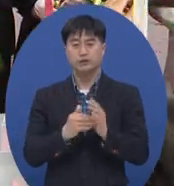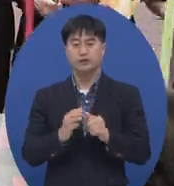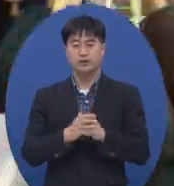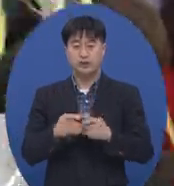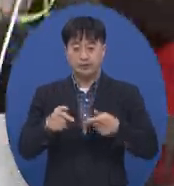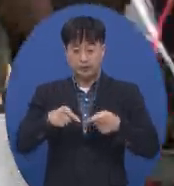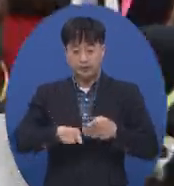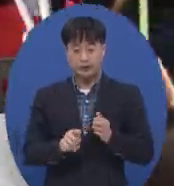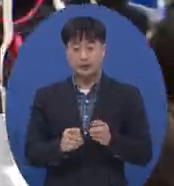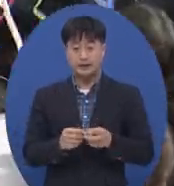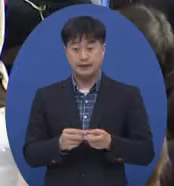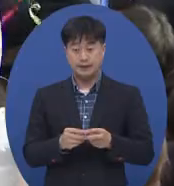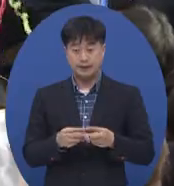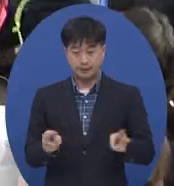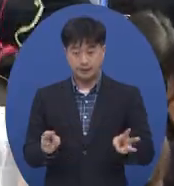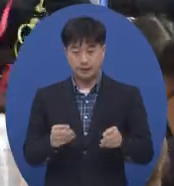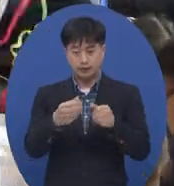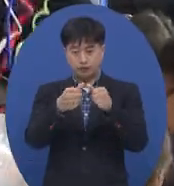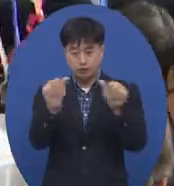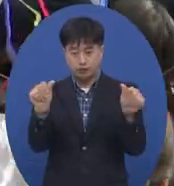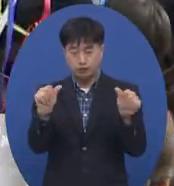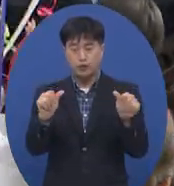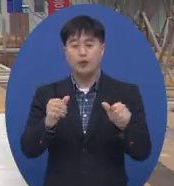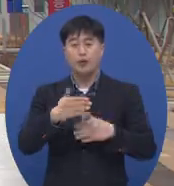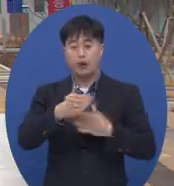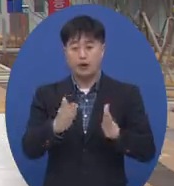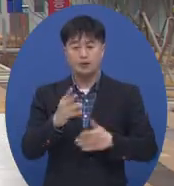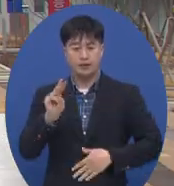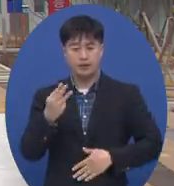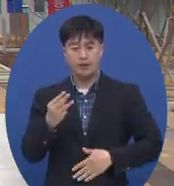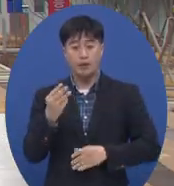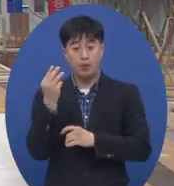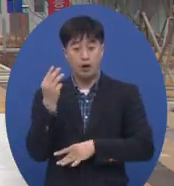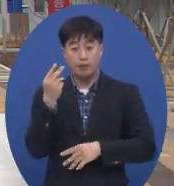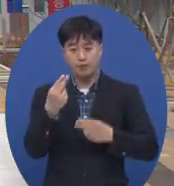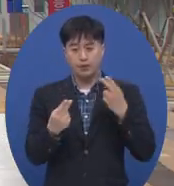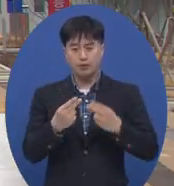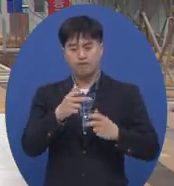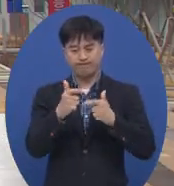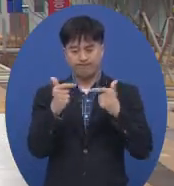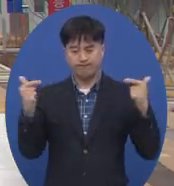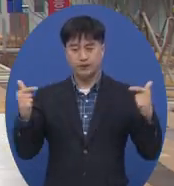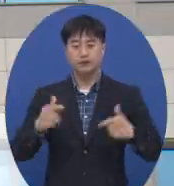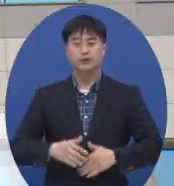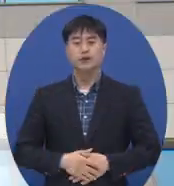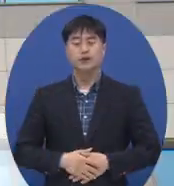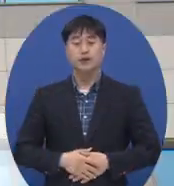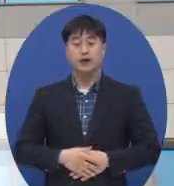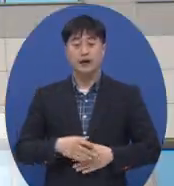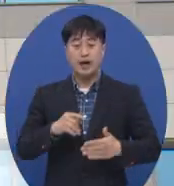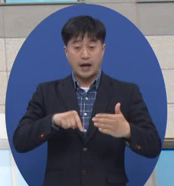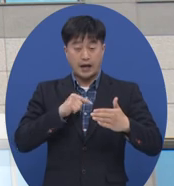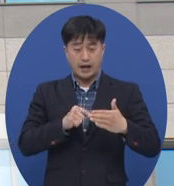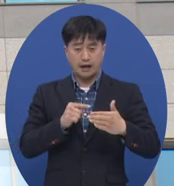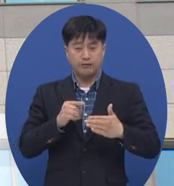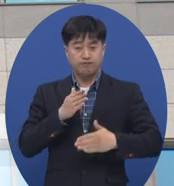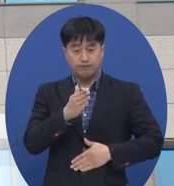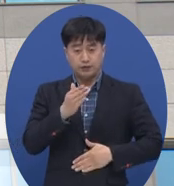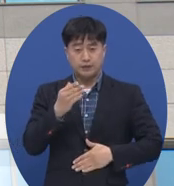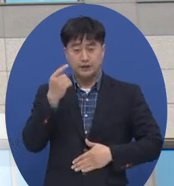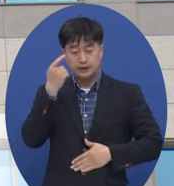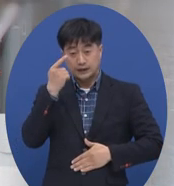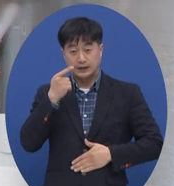지하 3층 지상 5층 규모의 병 상수도 300개 로 원래 있던 것보다 크게 늘었습니다 내가 와 안과